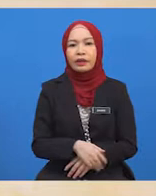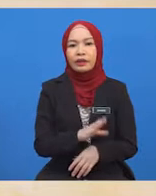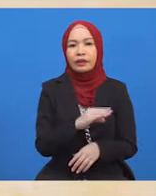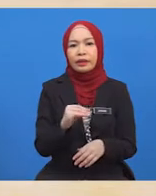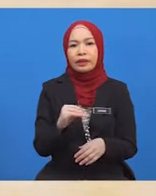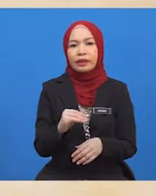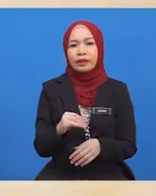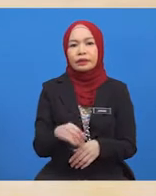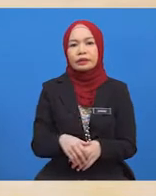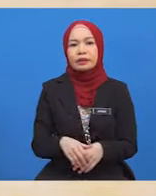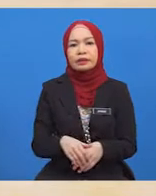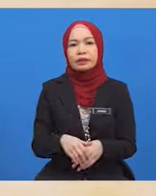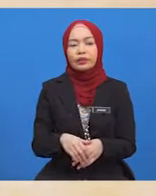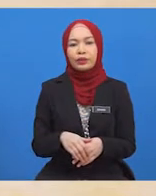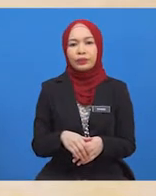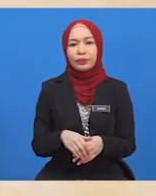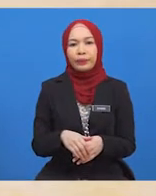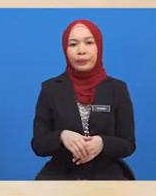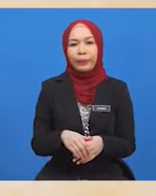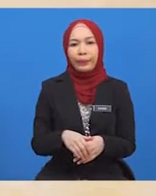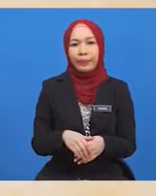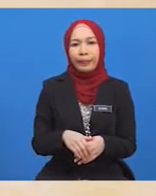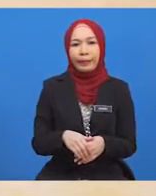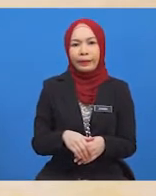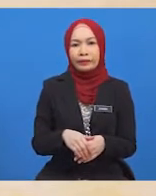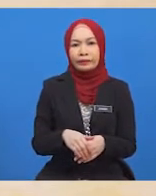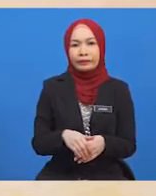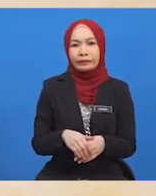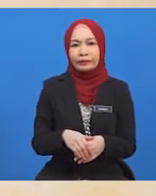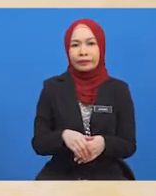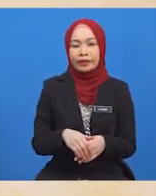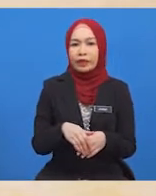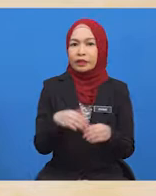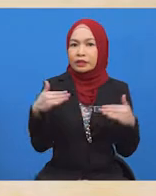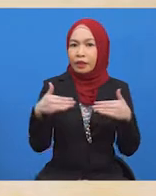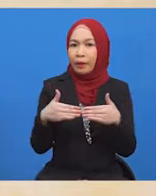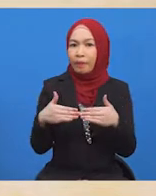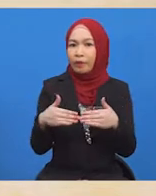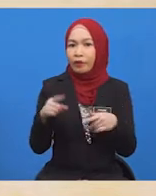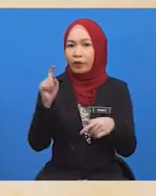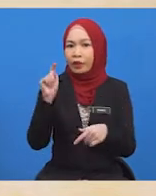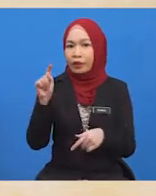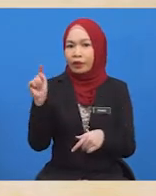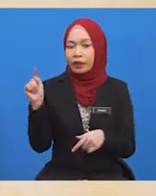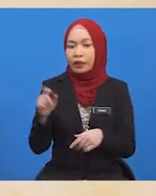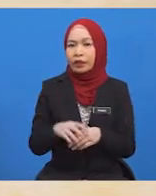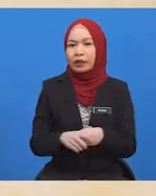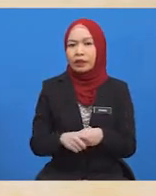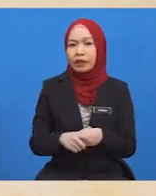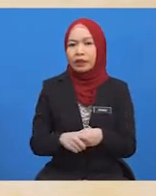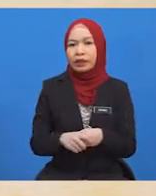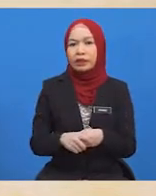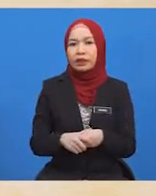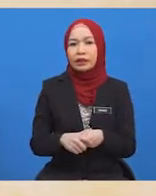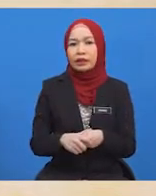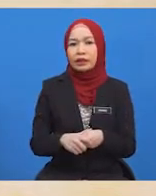seperti panjang sisi objek. Ketiga, sambungkan titik-titik persilangan